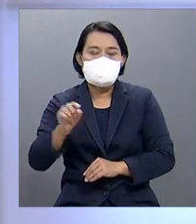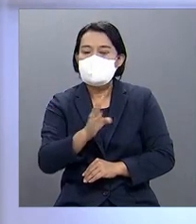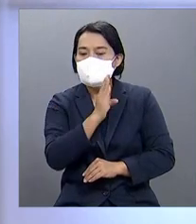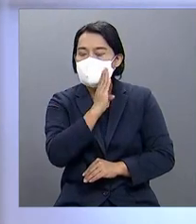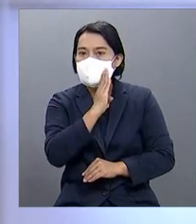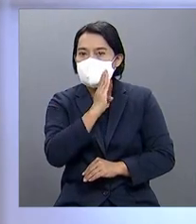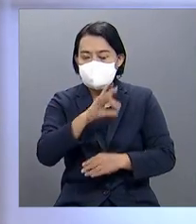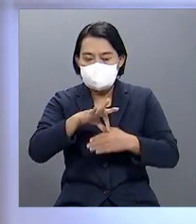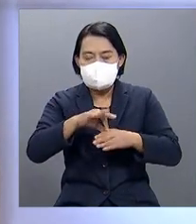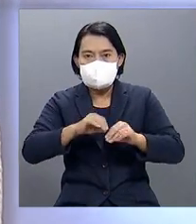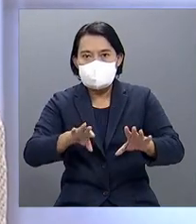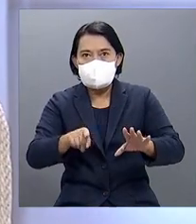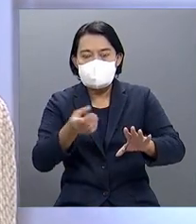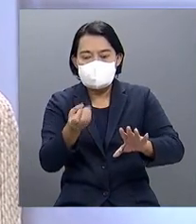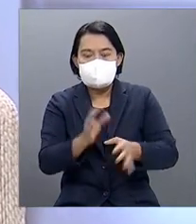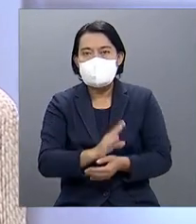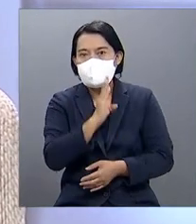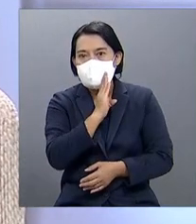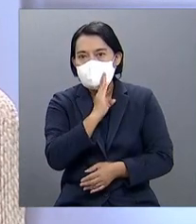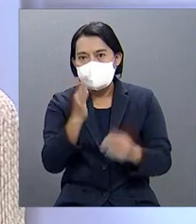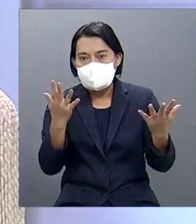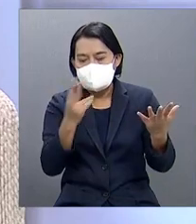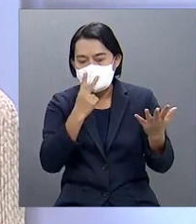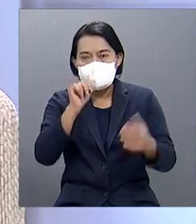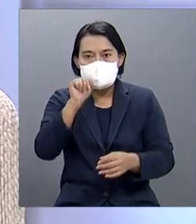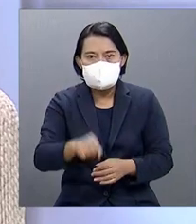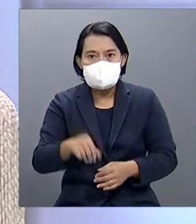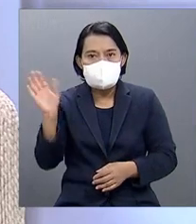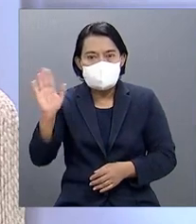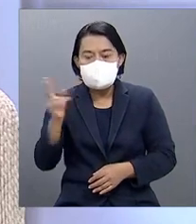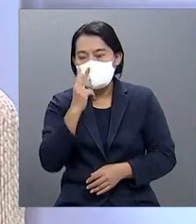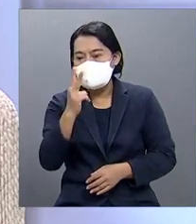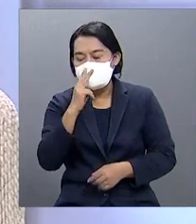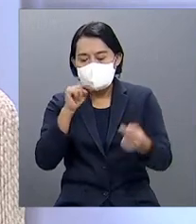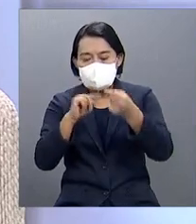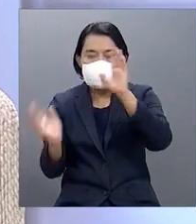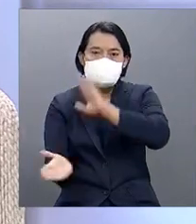าอยากรู้ปลอมไม่ปลอมมาเช็คชัวร์หรือมั่วกับวันใหม่วาไรตี้ทุกเช้านะคะคุณผู้ชมค่ะ ต้องเลยนะครับ